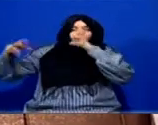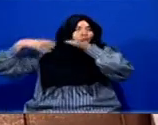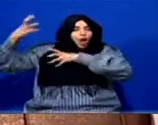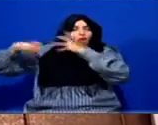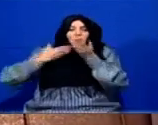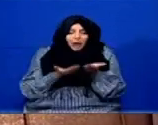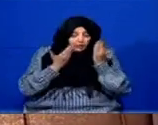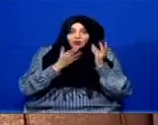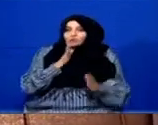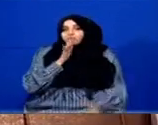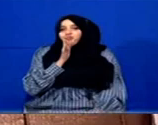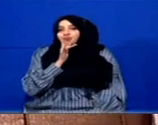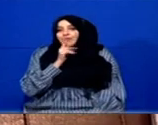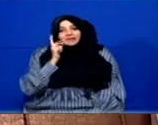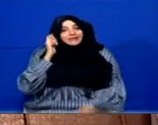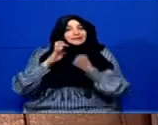والغاشي والناس